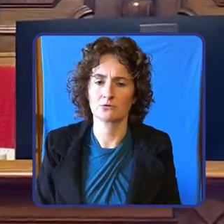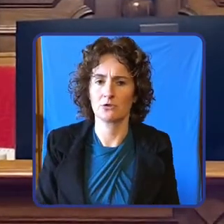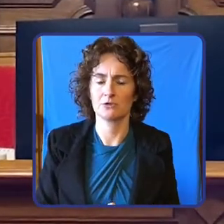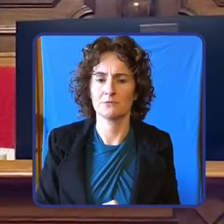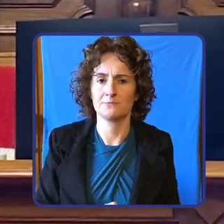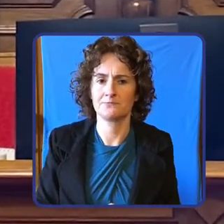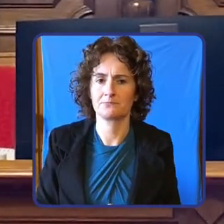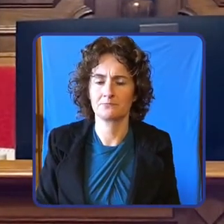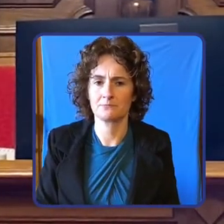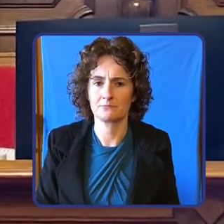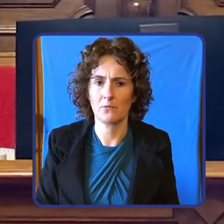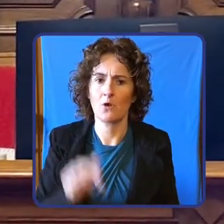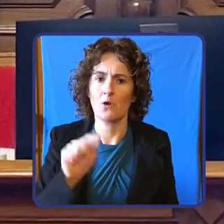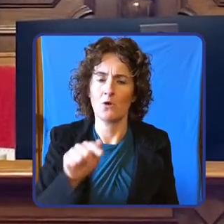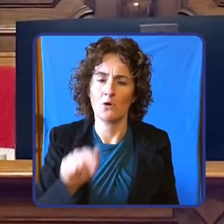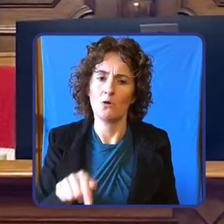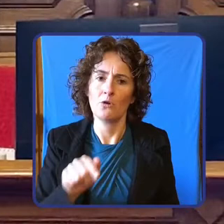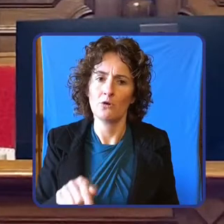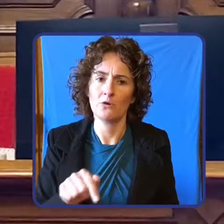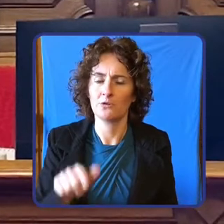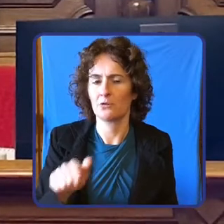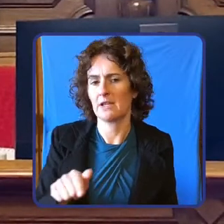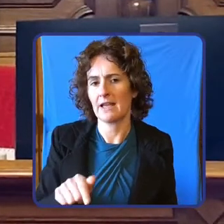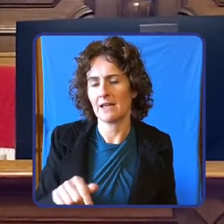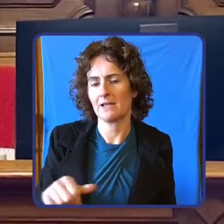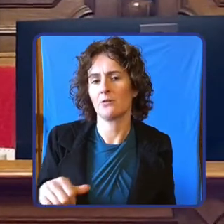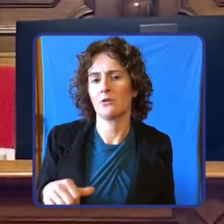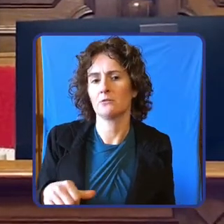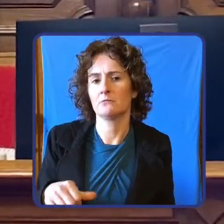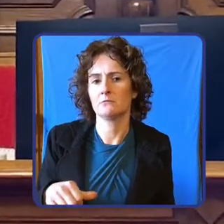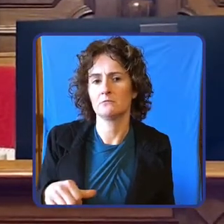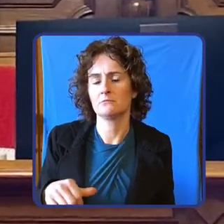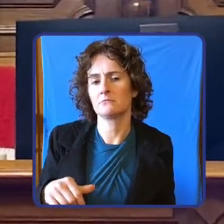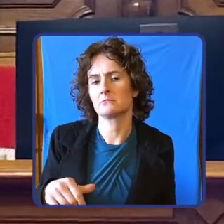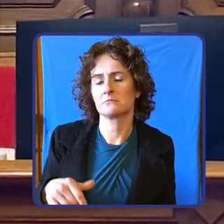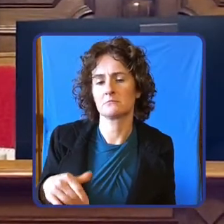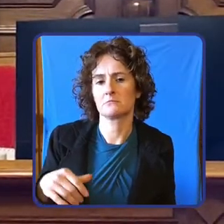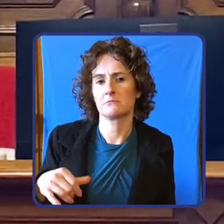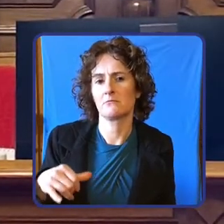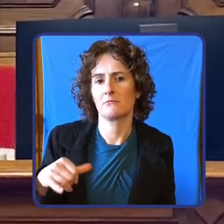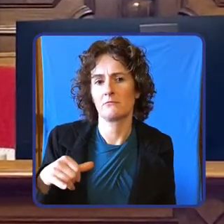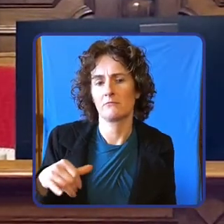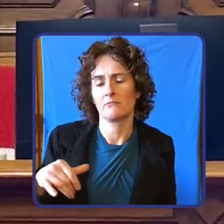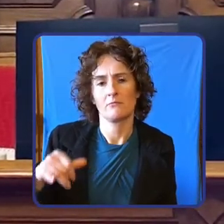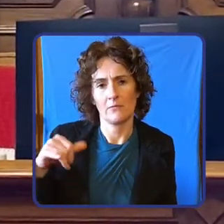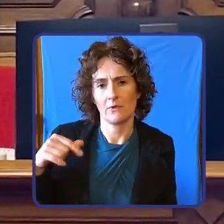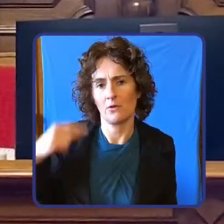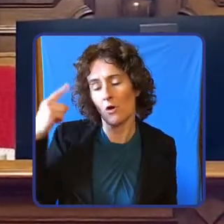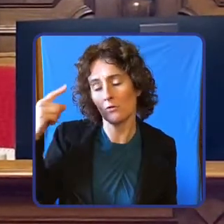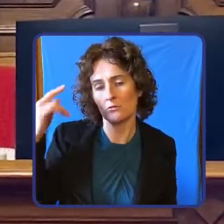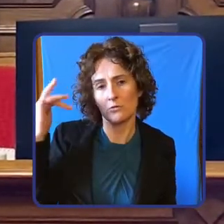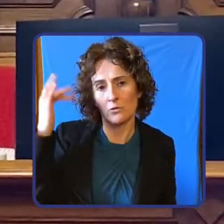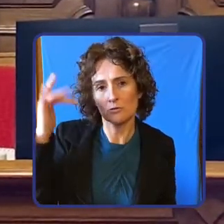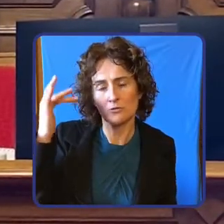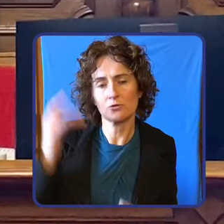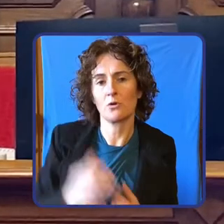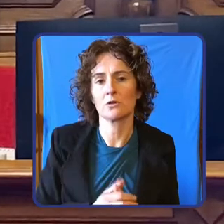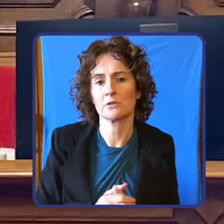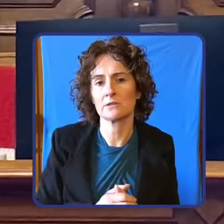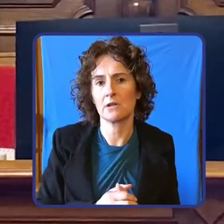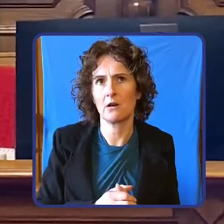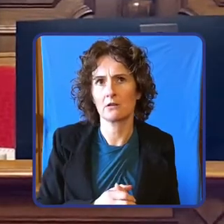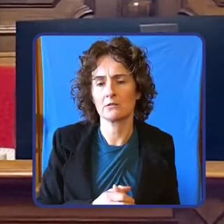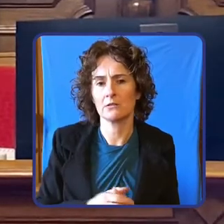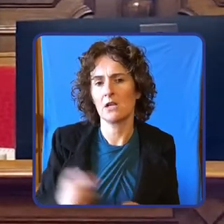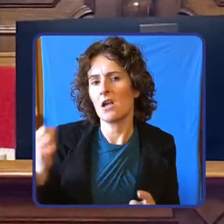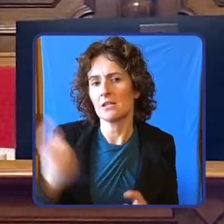Éppen önök gondoskodtak arról, hogy mindenkihez eljusson ez a hír. Ettől függetlenül a kritikát elfogadom, mi is